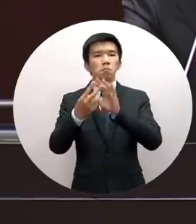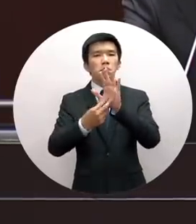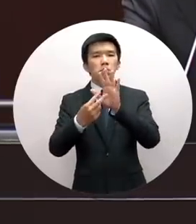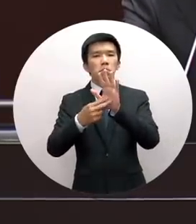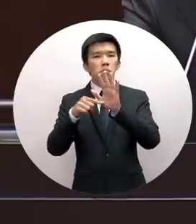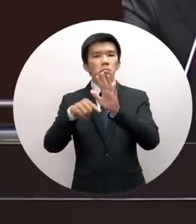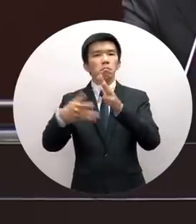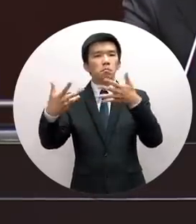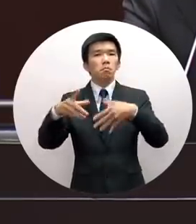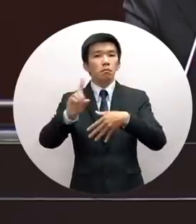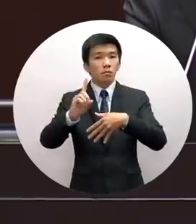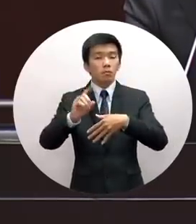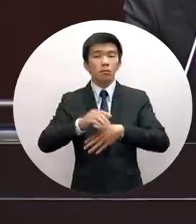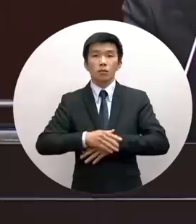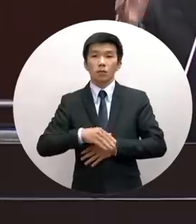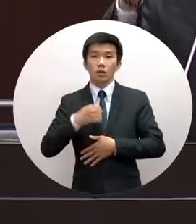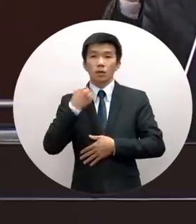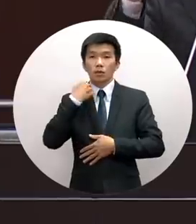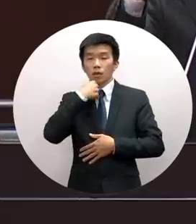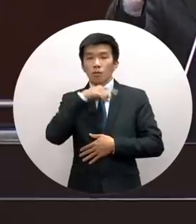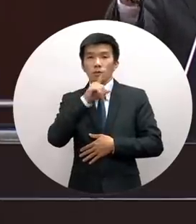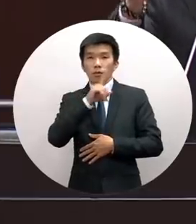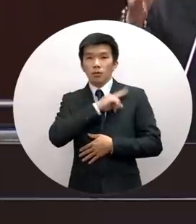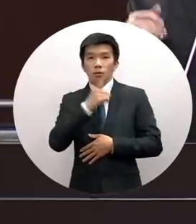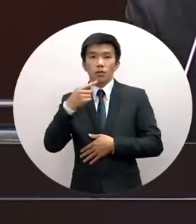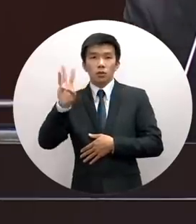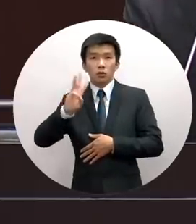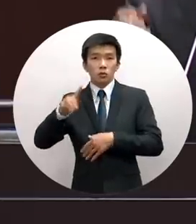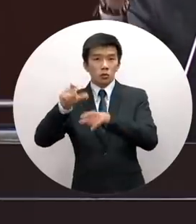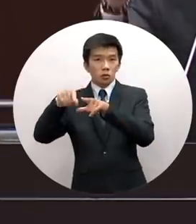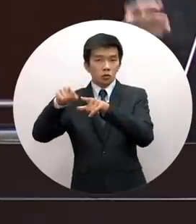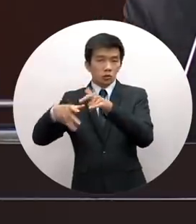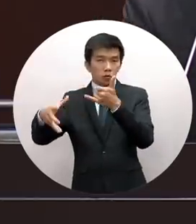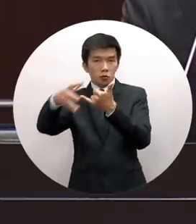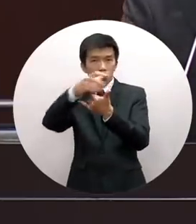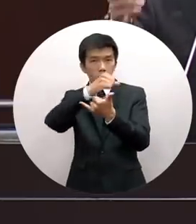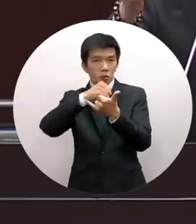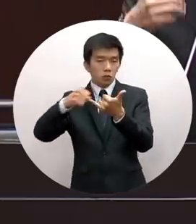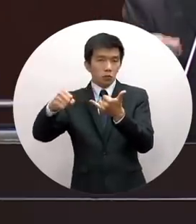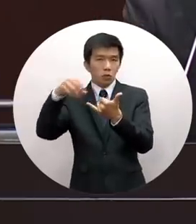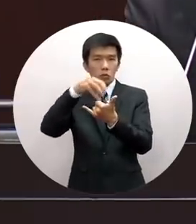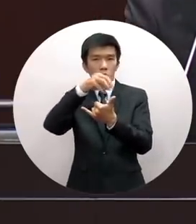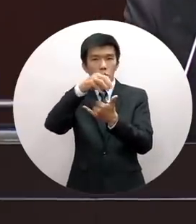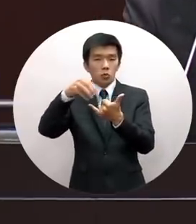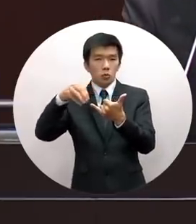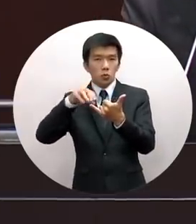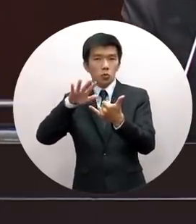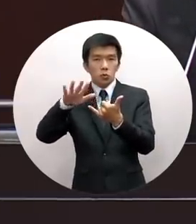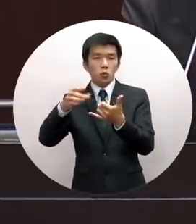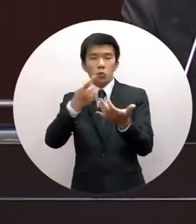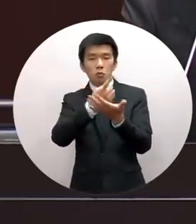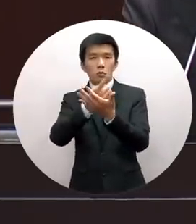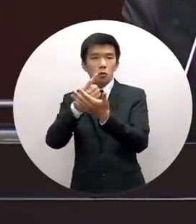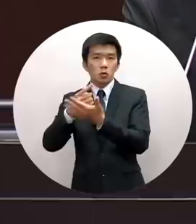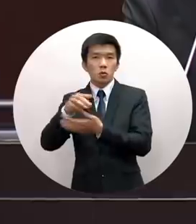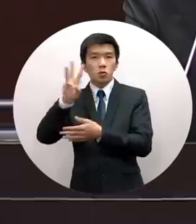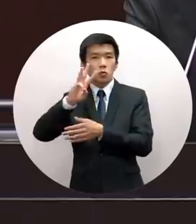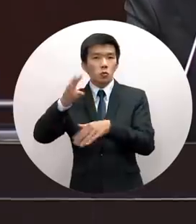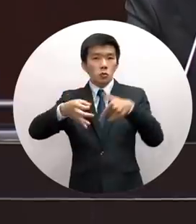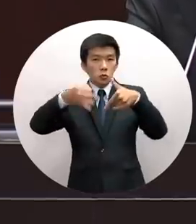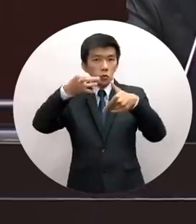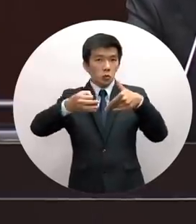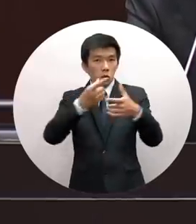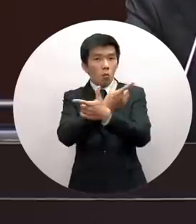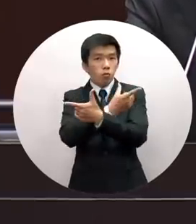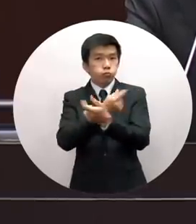因为台湾自来水公司，伊对台湾头甲台湾尾规个这个。水价要有一个统一